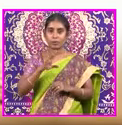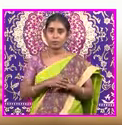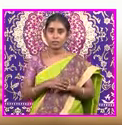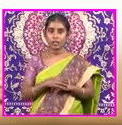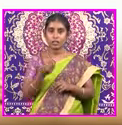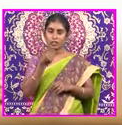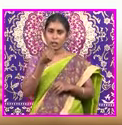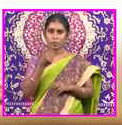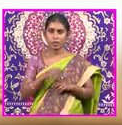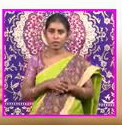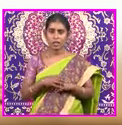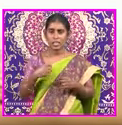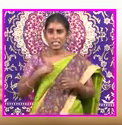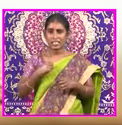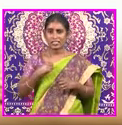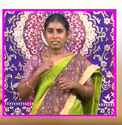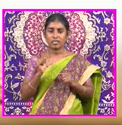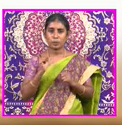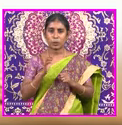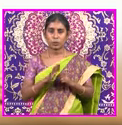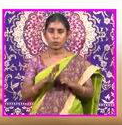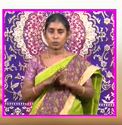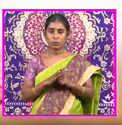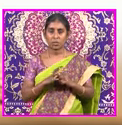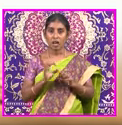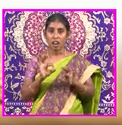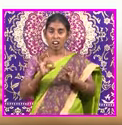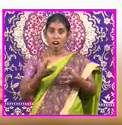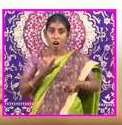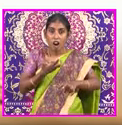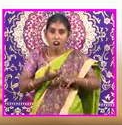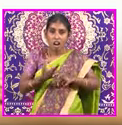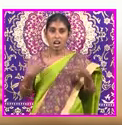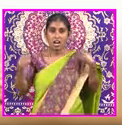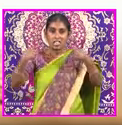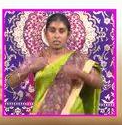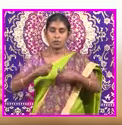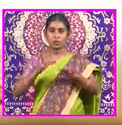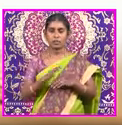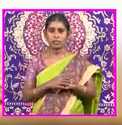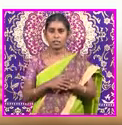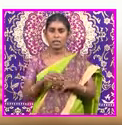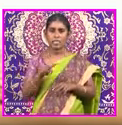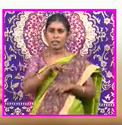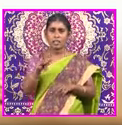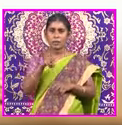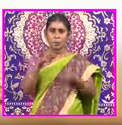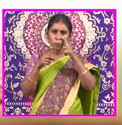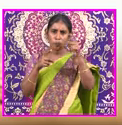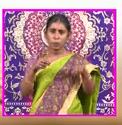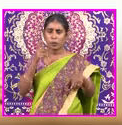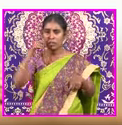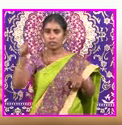இப்படி இருக்கும்போது உடையானது கம்பளி உடைகளை உடுத்துவோம். ஸோ இதிலிருந்து நாம் என்ன தெரிஞ்சுக்கிறோன்னா,